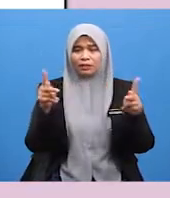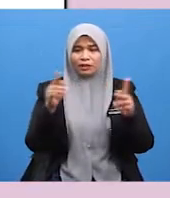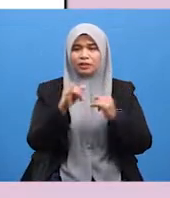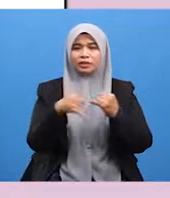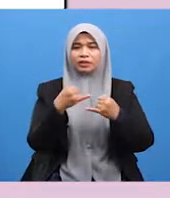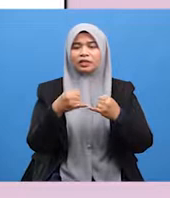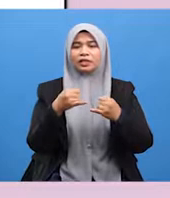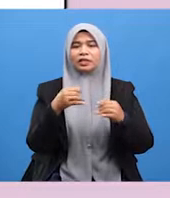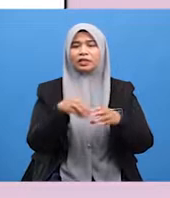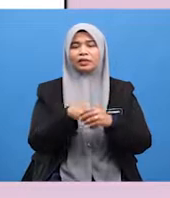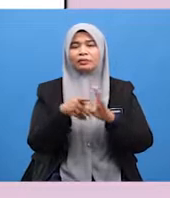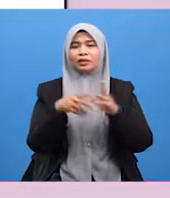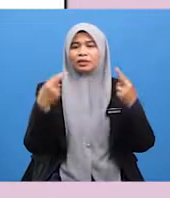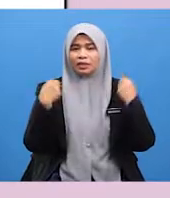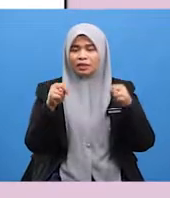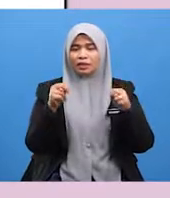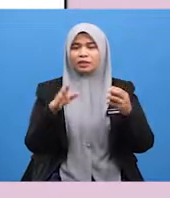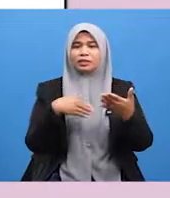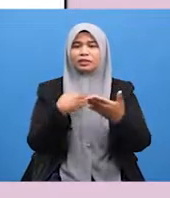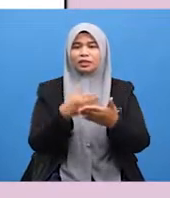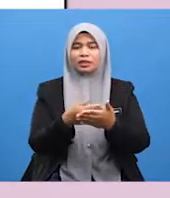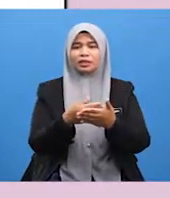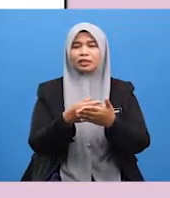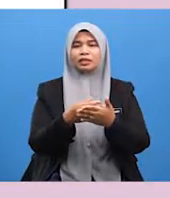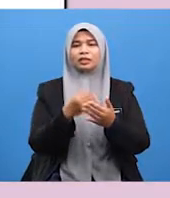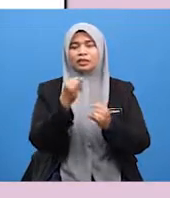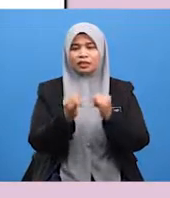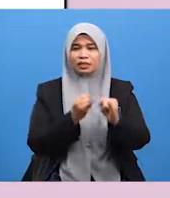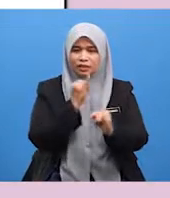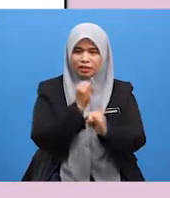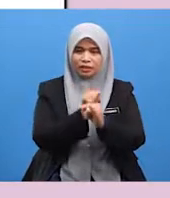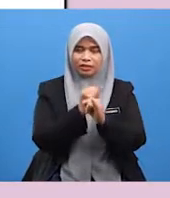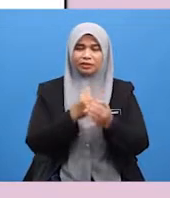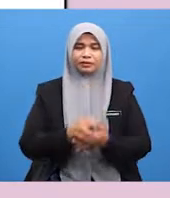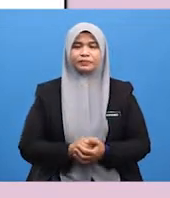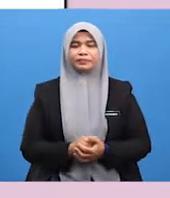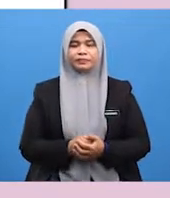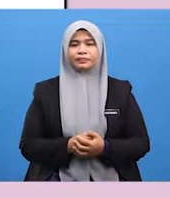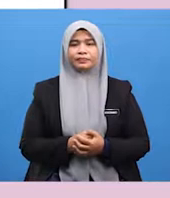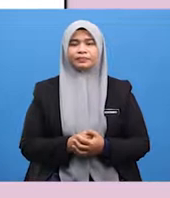kejayaan dalam dunia perniagaan sehingga ke peringkat antarabangsa.